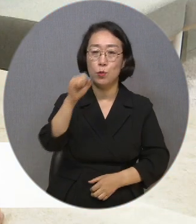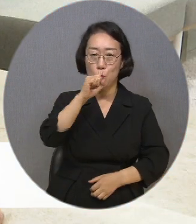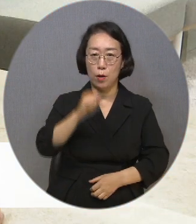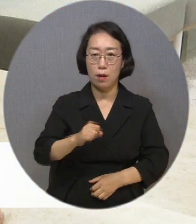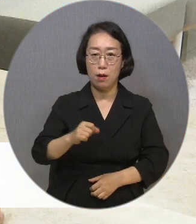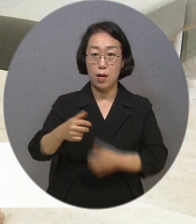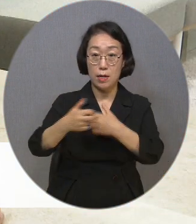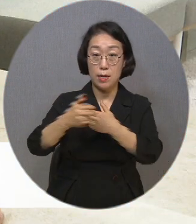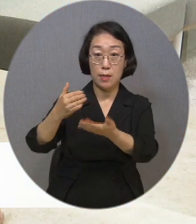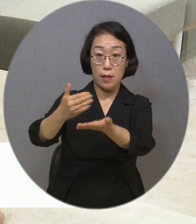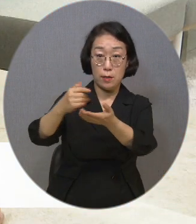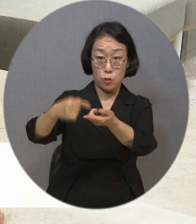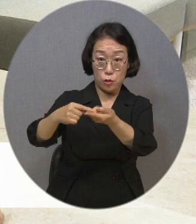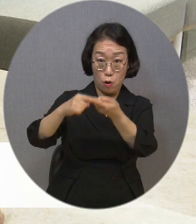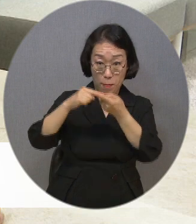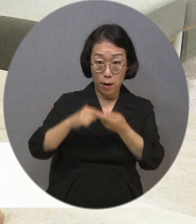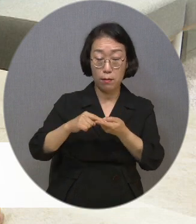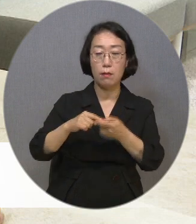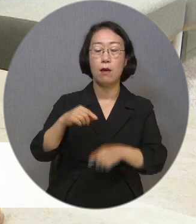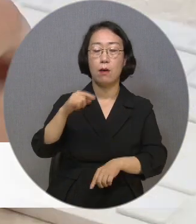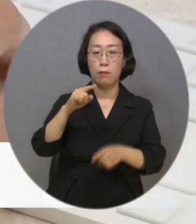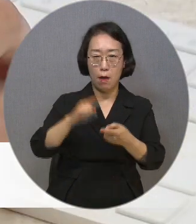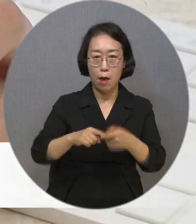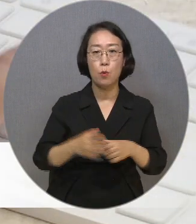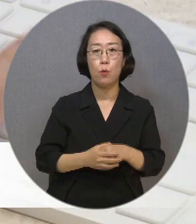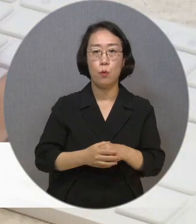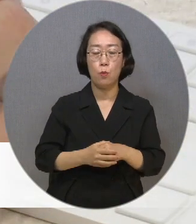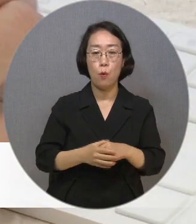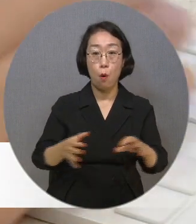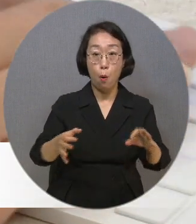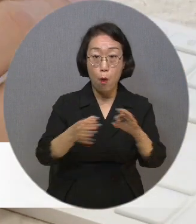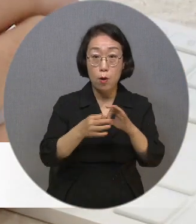따라 국민건강보험공단 등록 업소에서